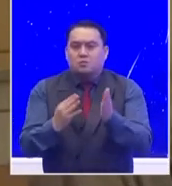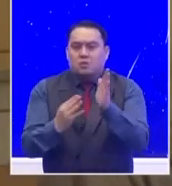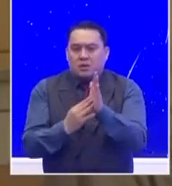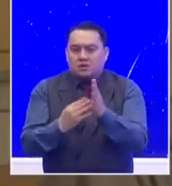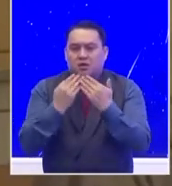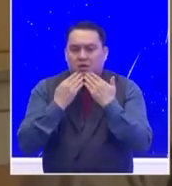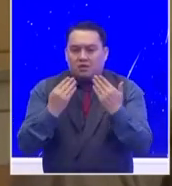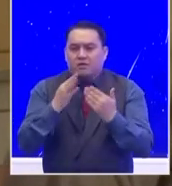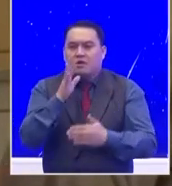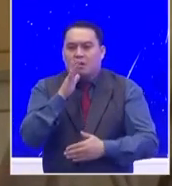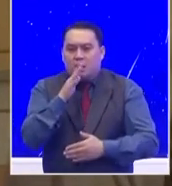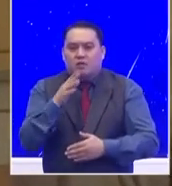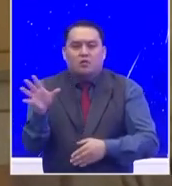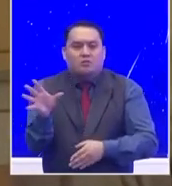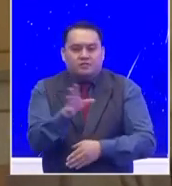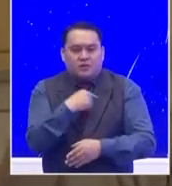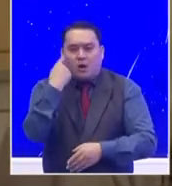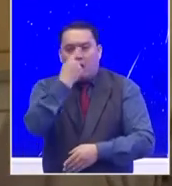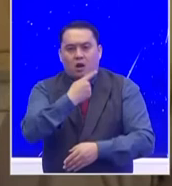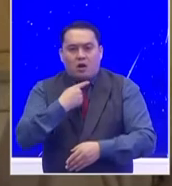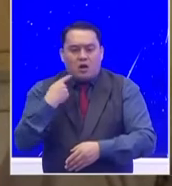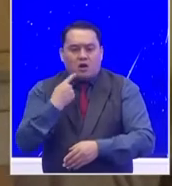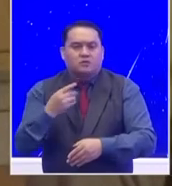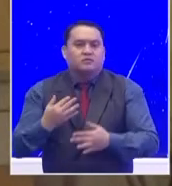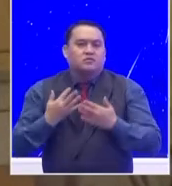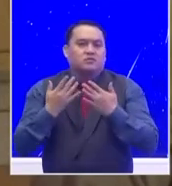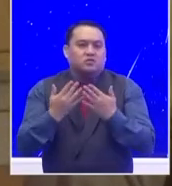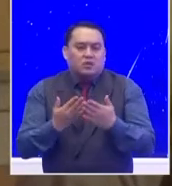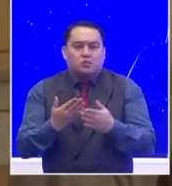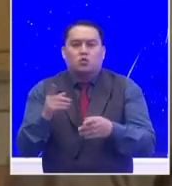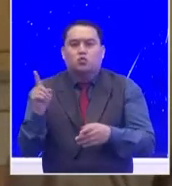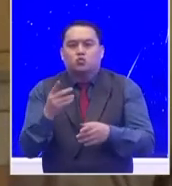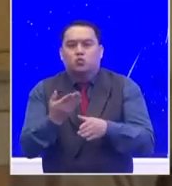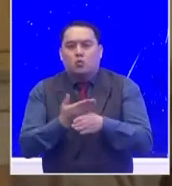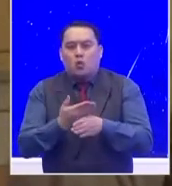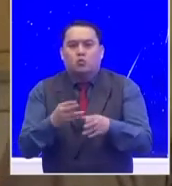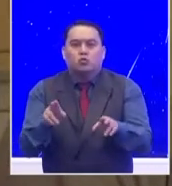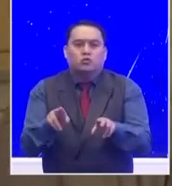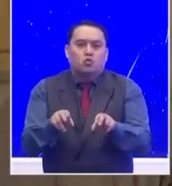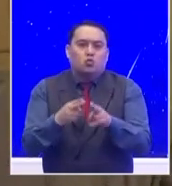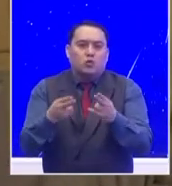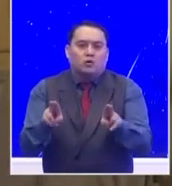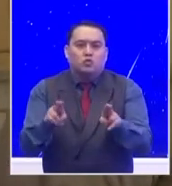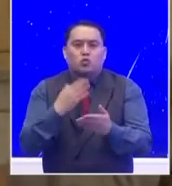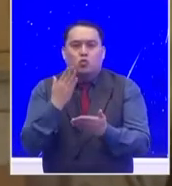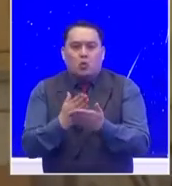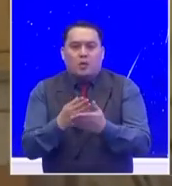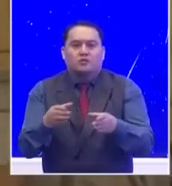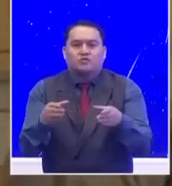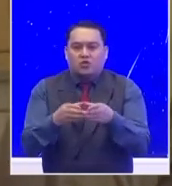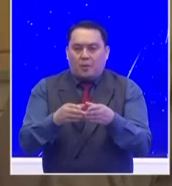социально уязвимых слоев населения, лиц с особыми образовательными потребностями. 12 клубов находятся в